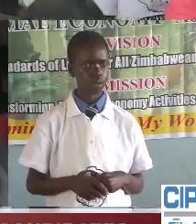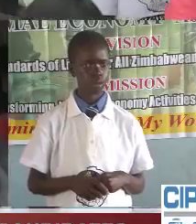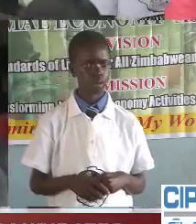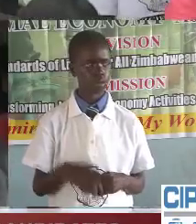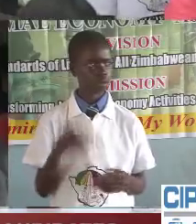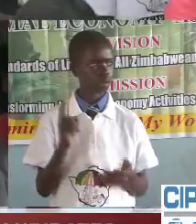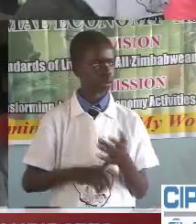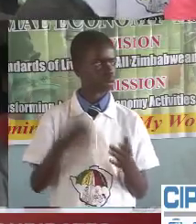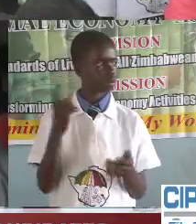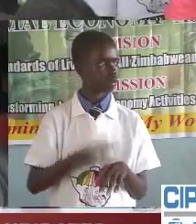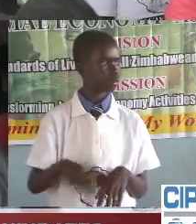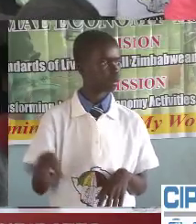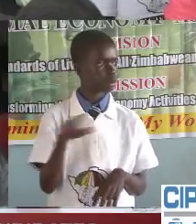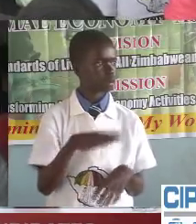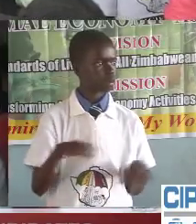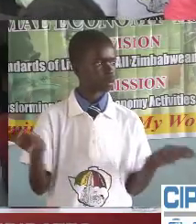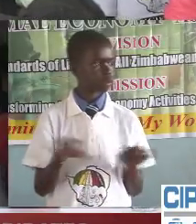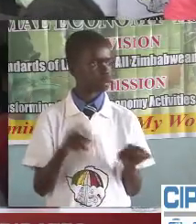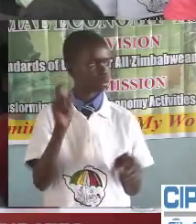Pakushanda kwandichaita